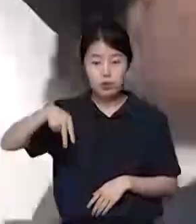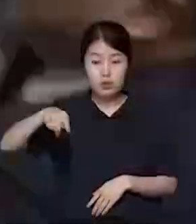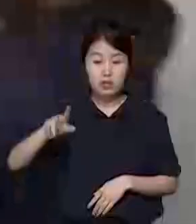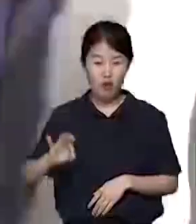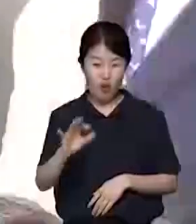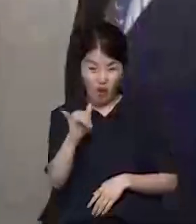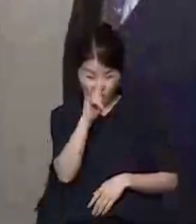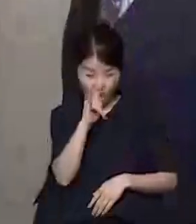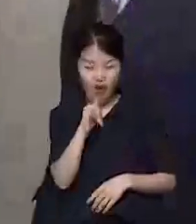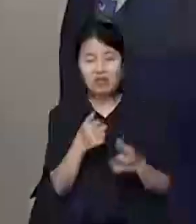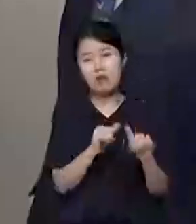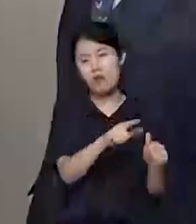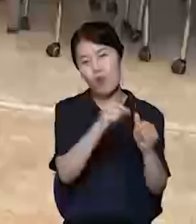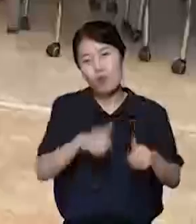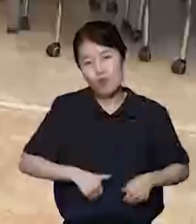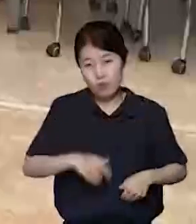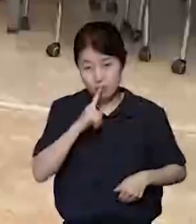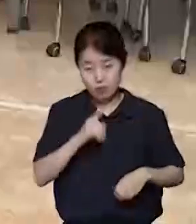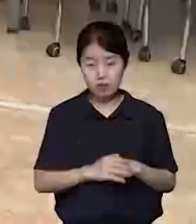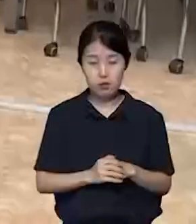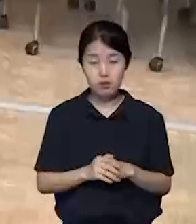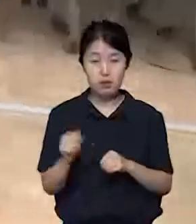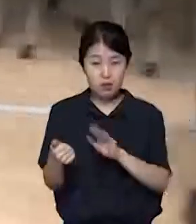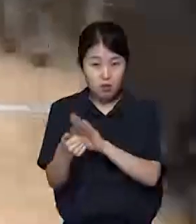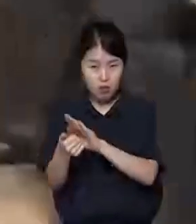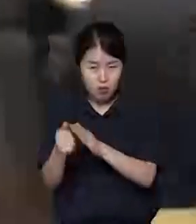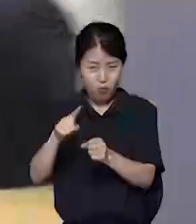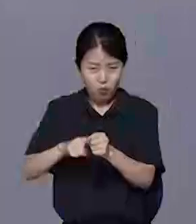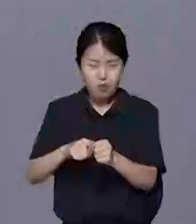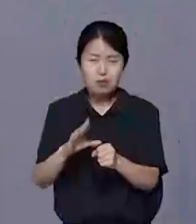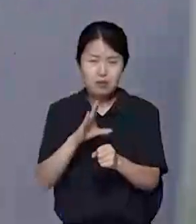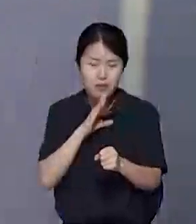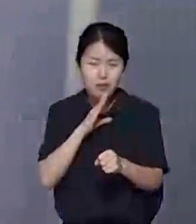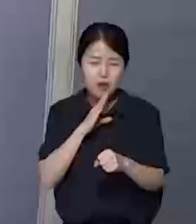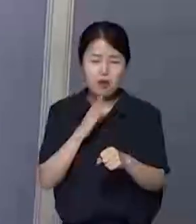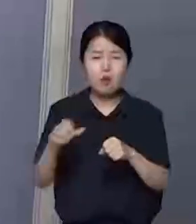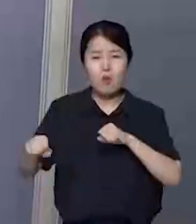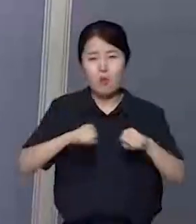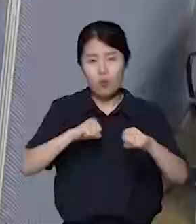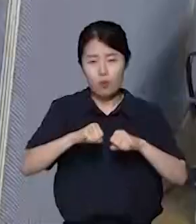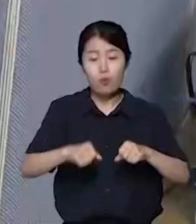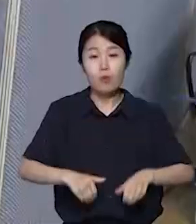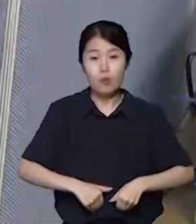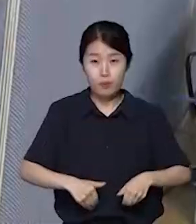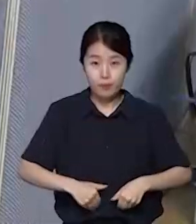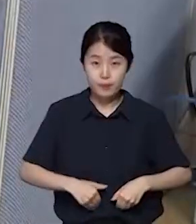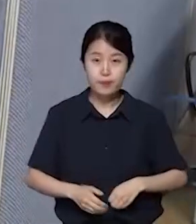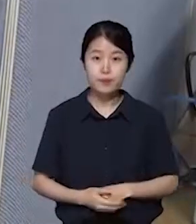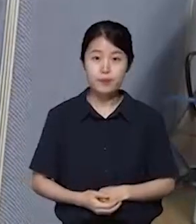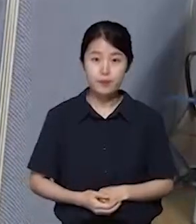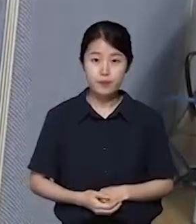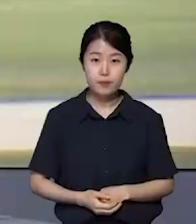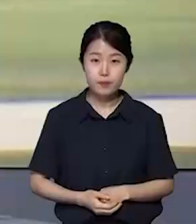상처가 보듬어질 수 있도록 실질적인 조치가 필요해 보입니다. KBC 임경섭입니다.